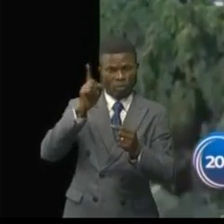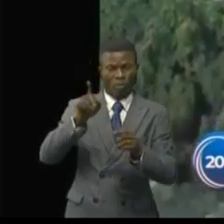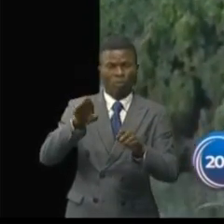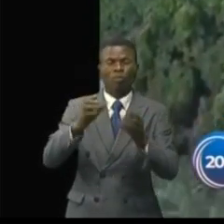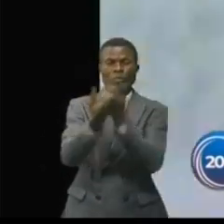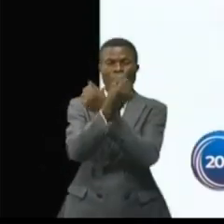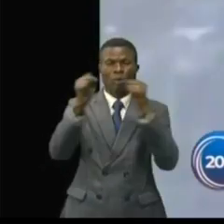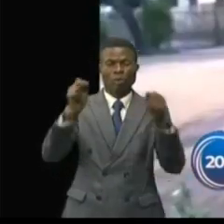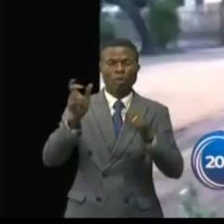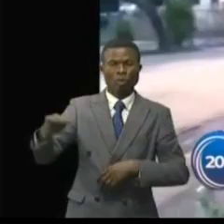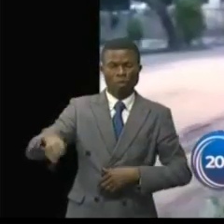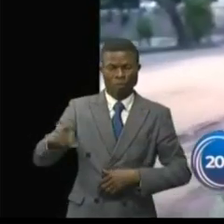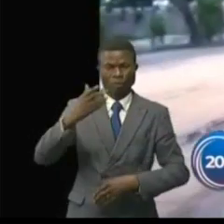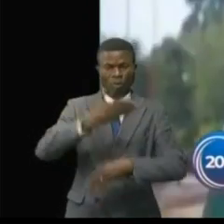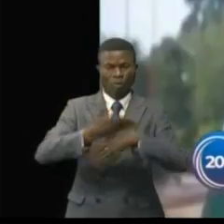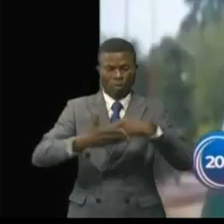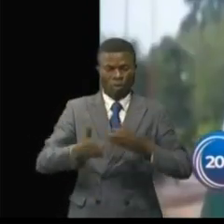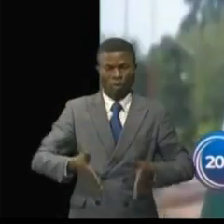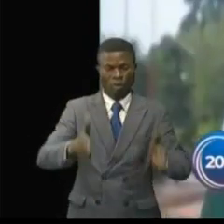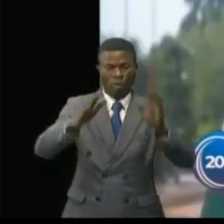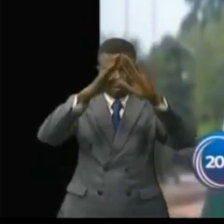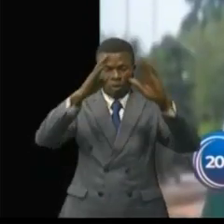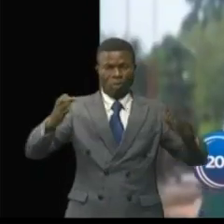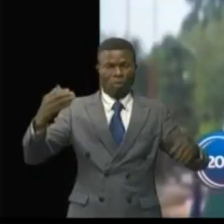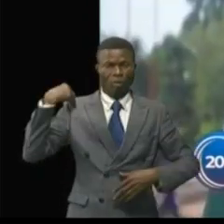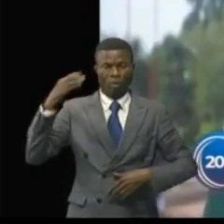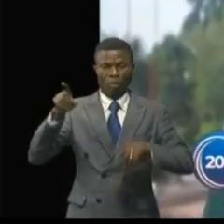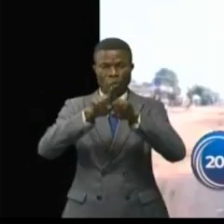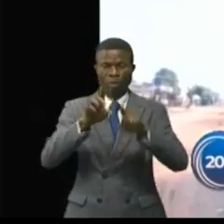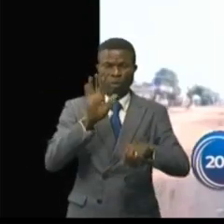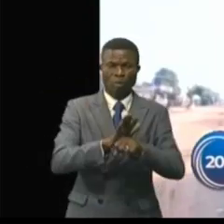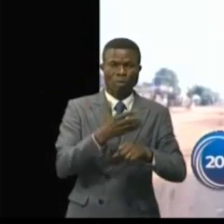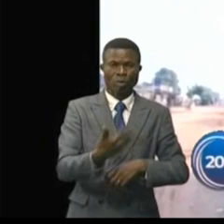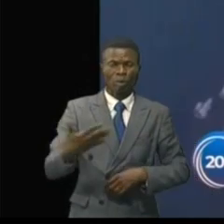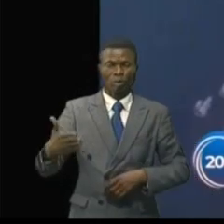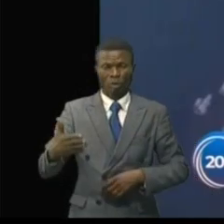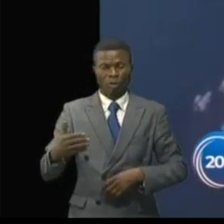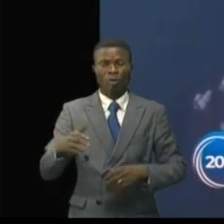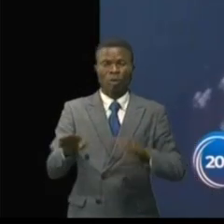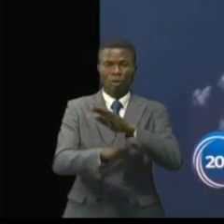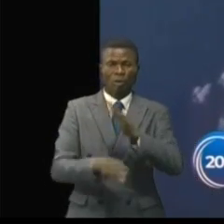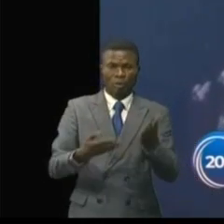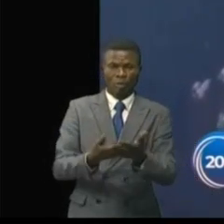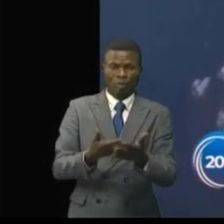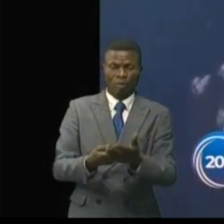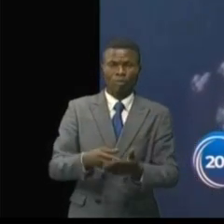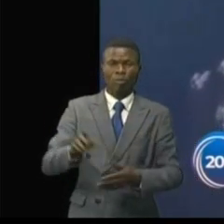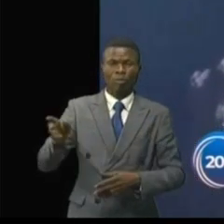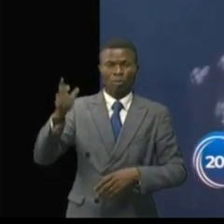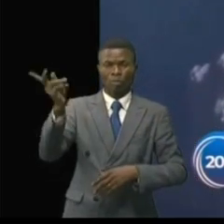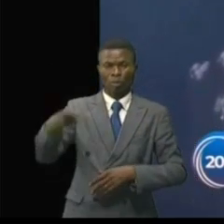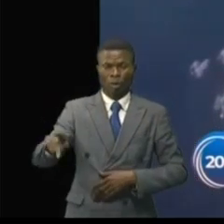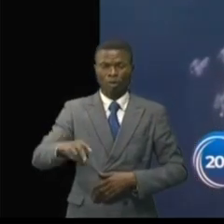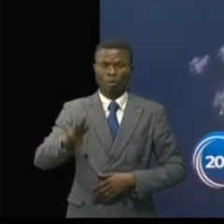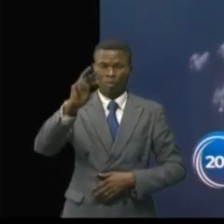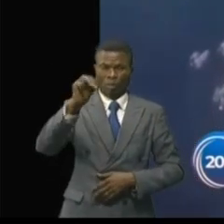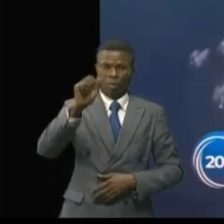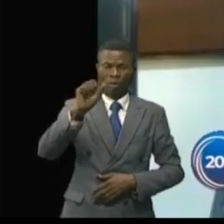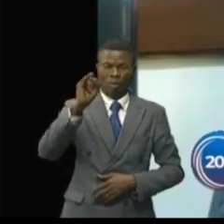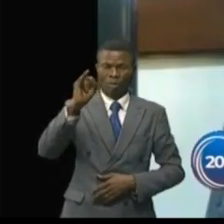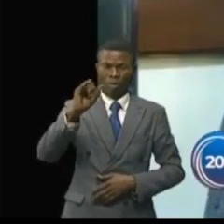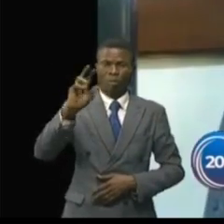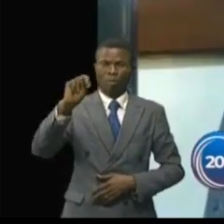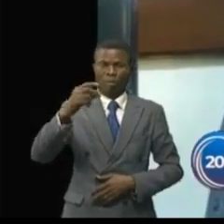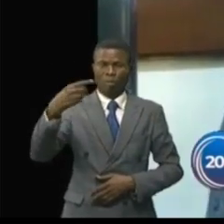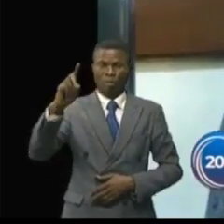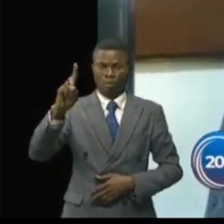cette province en construisant de routes, de bâtiments publics et d'autres infrastructures physiques de base. Car Maïndombe semble avoir été oublié après